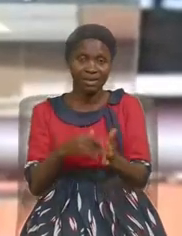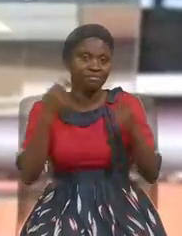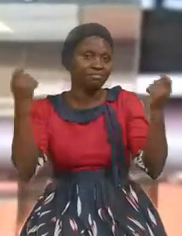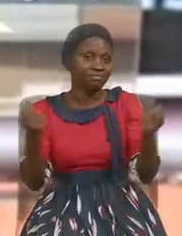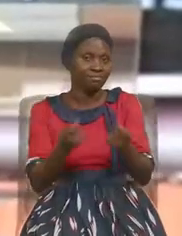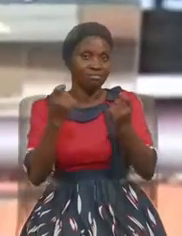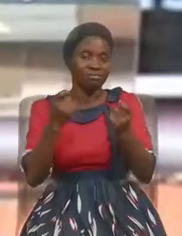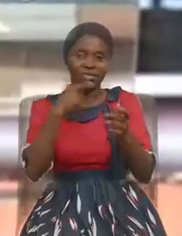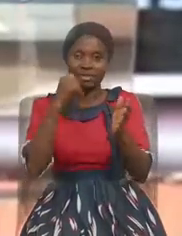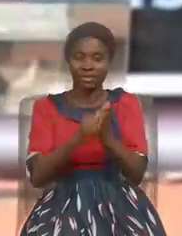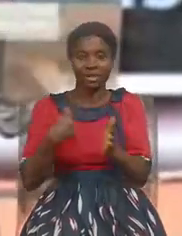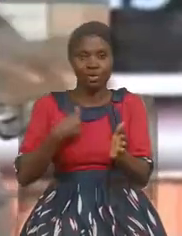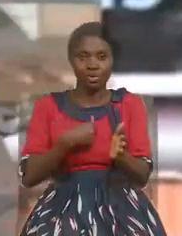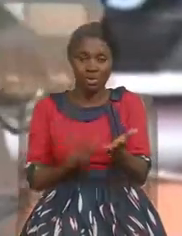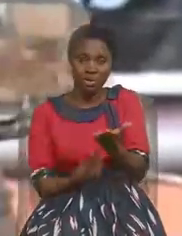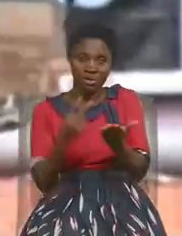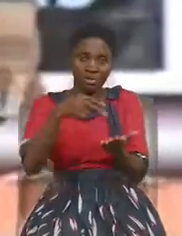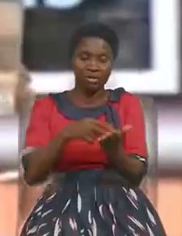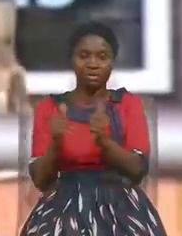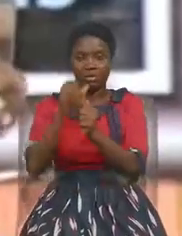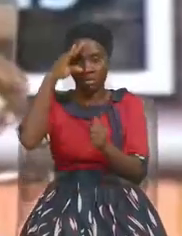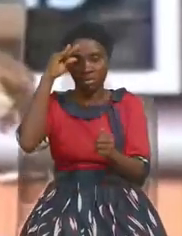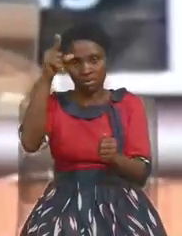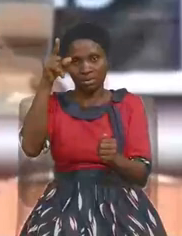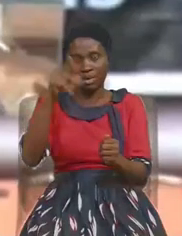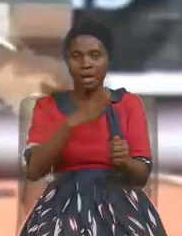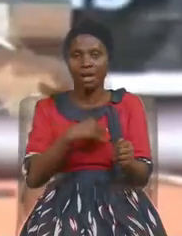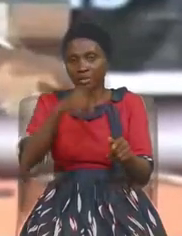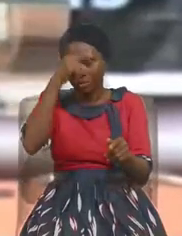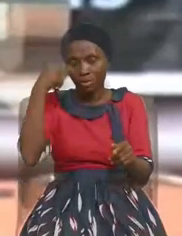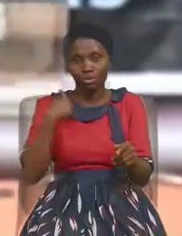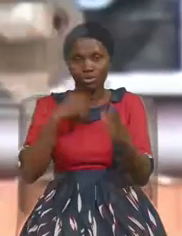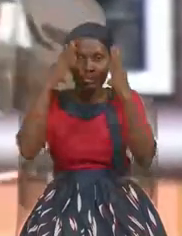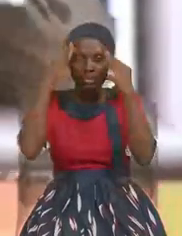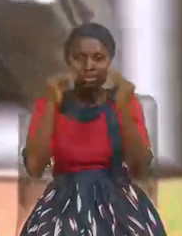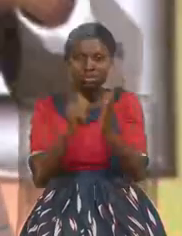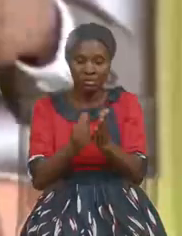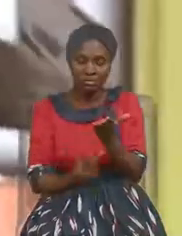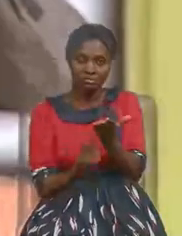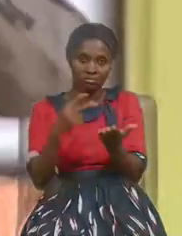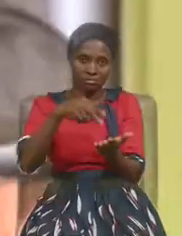lui. Comme nous expérimentons cette puissance de la résurrection,